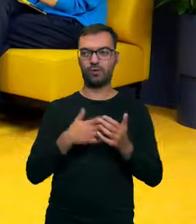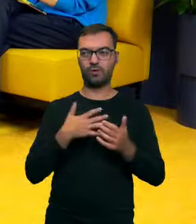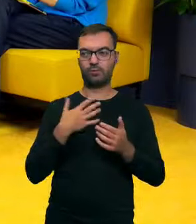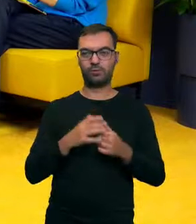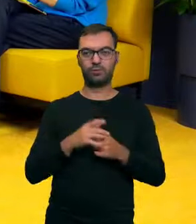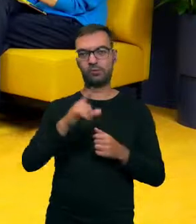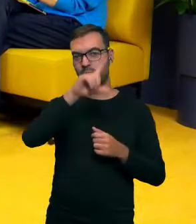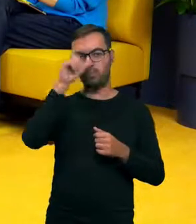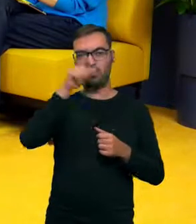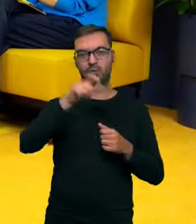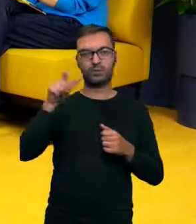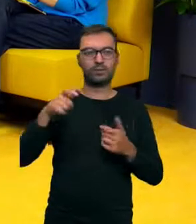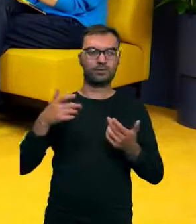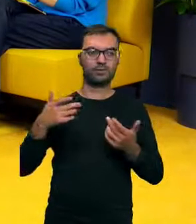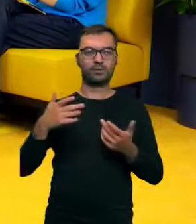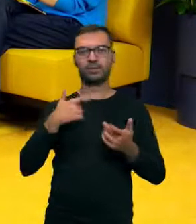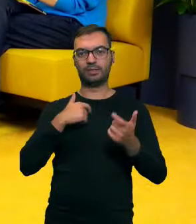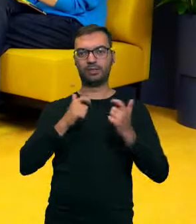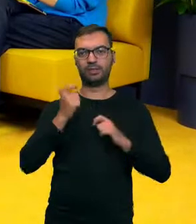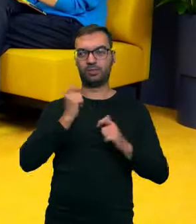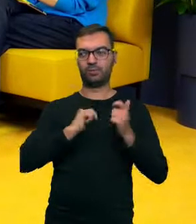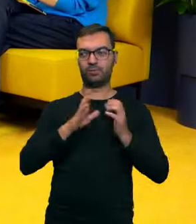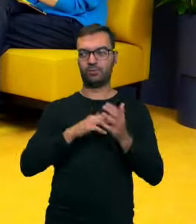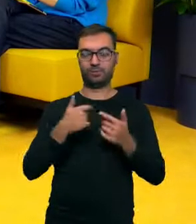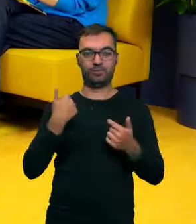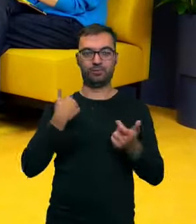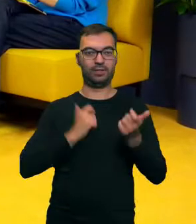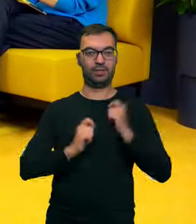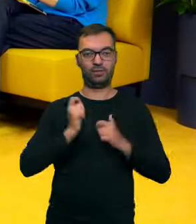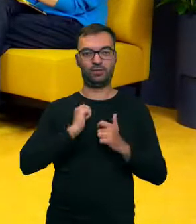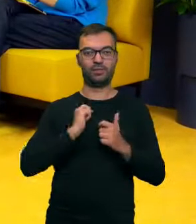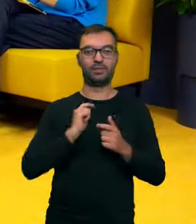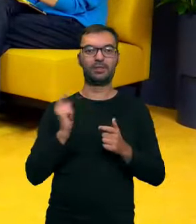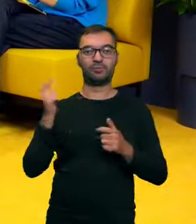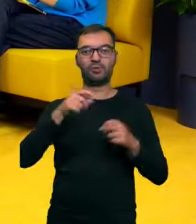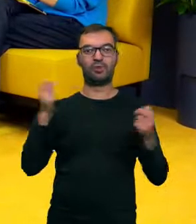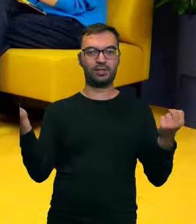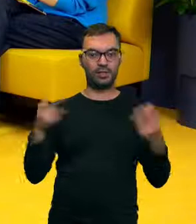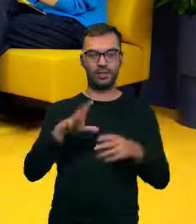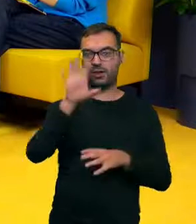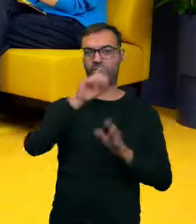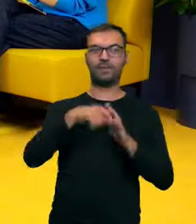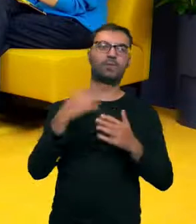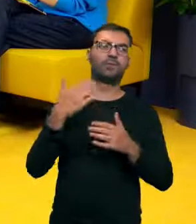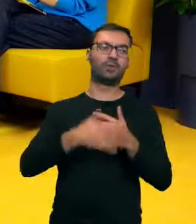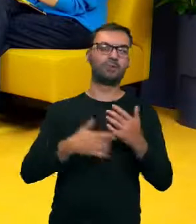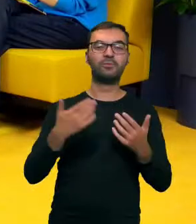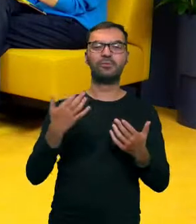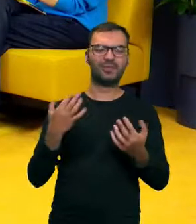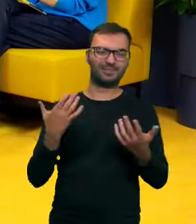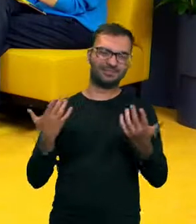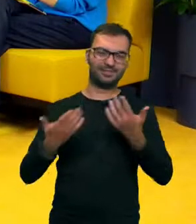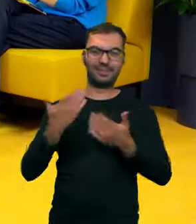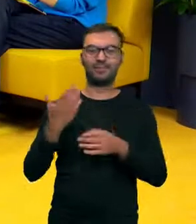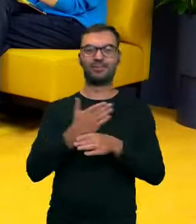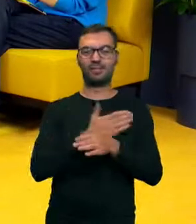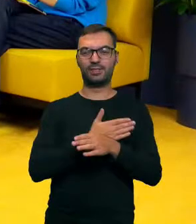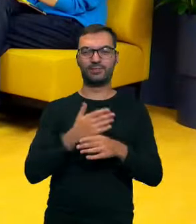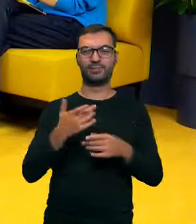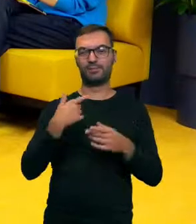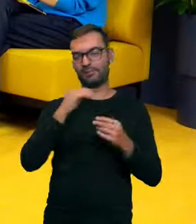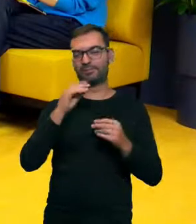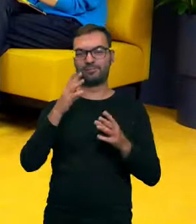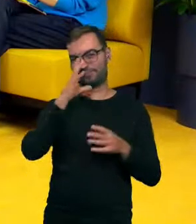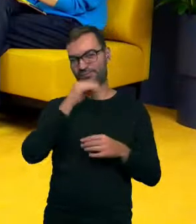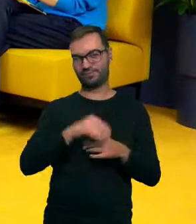odczuć, że ludzie się, że ja na przykład cieszyłem się, że mogę wejść do kina i zobaczyć jakiś film, bo normalnie to wcześniej to nam